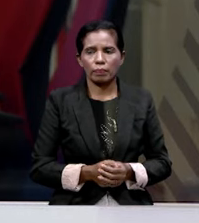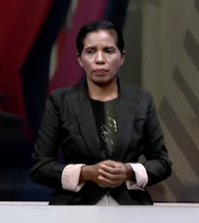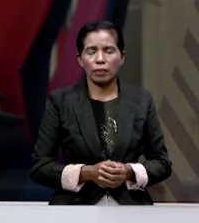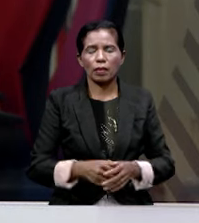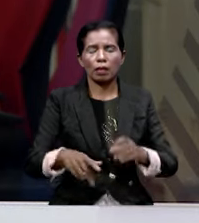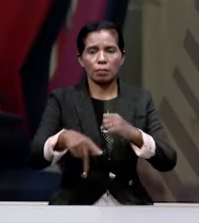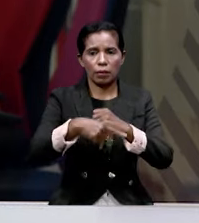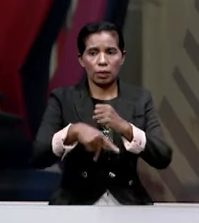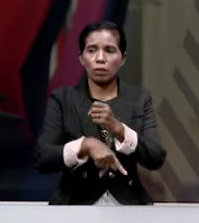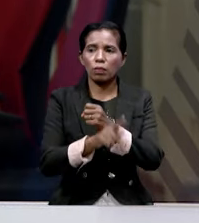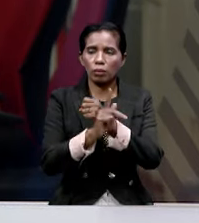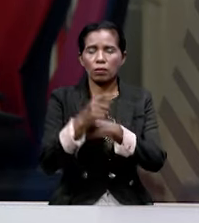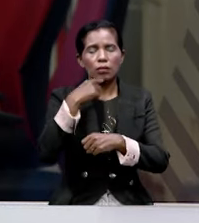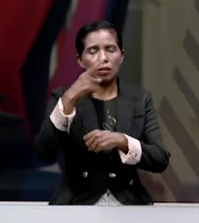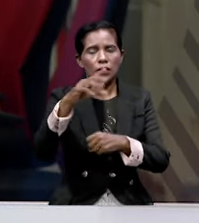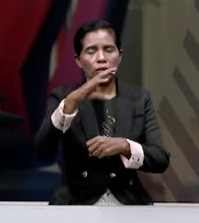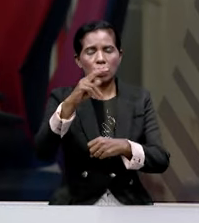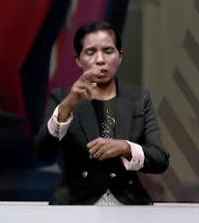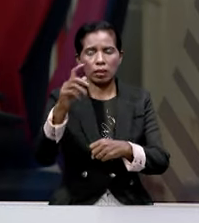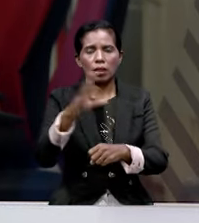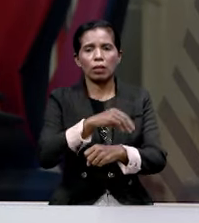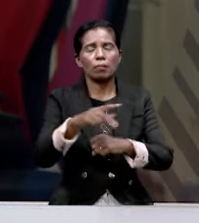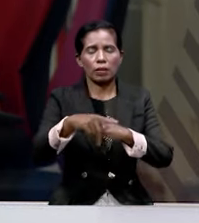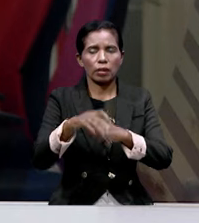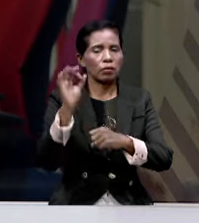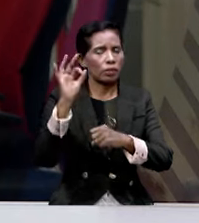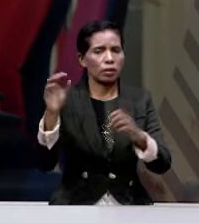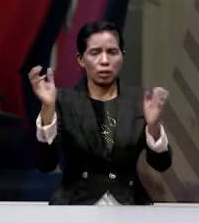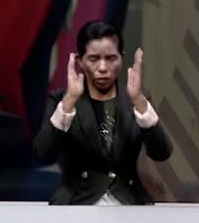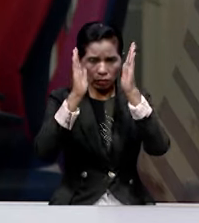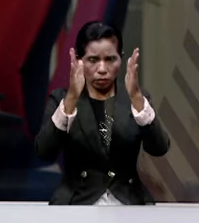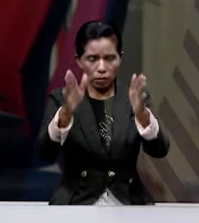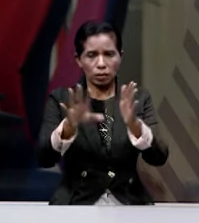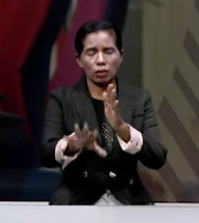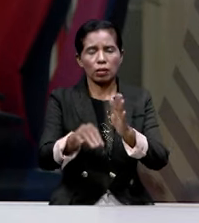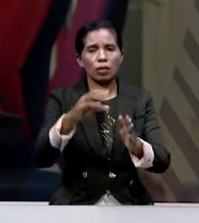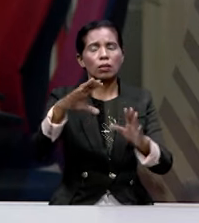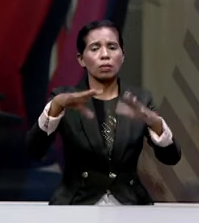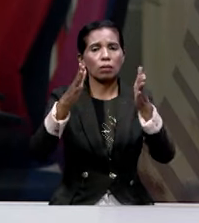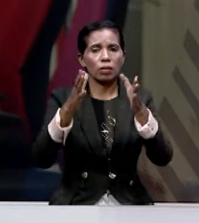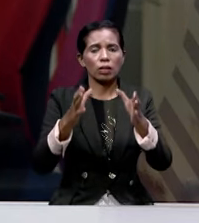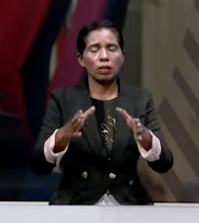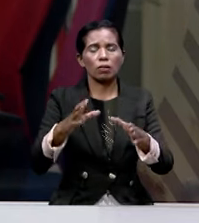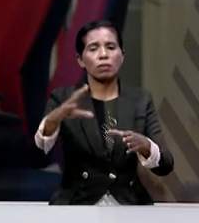Mangkada kunto considera senerte no frateling la ia seredadi atau hili komisari fong